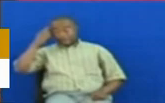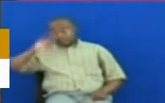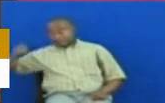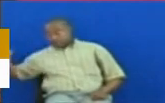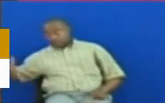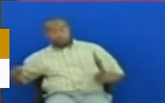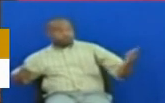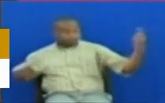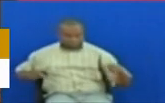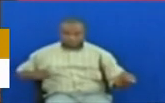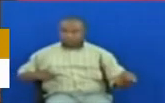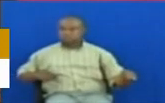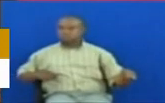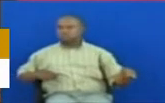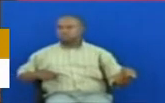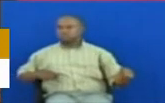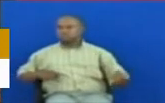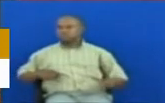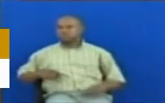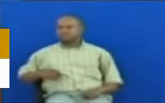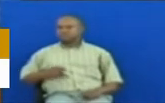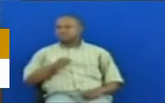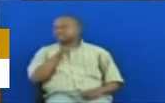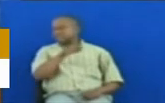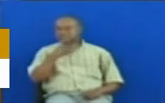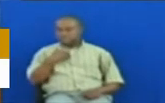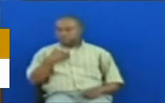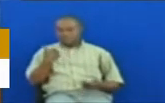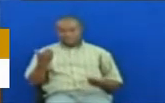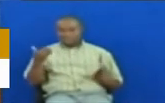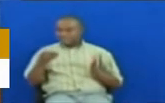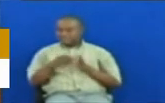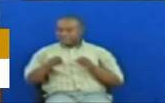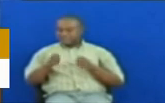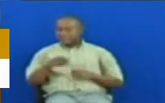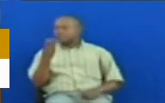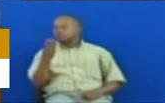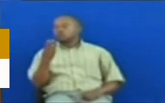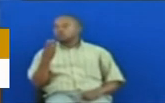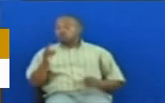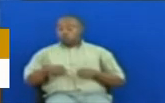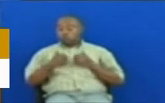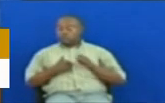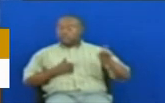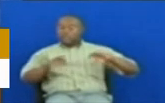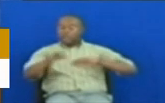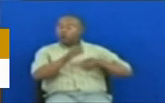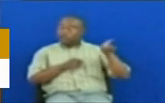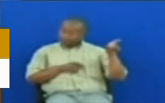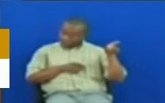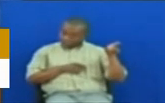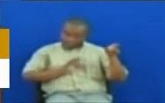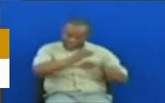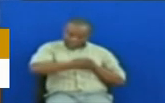tena. Yani sheria, yani kama sheria ya talaka tatu lazima umuache aolewe kidogo,